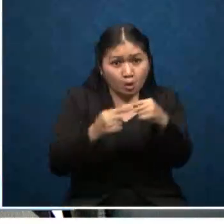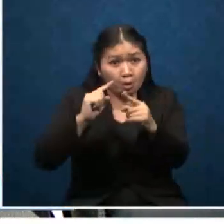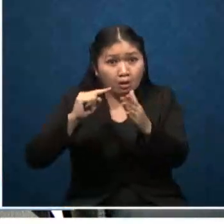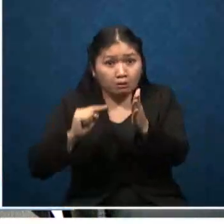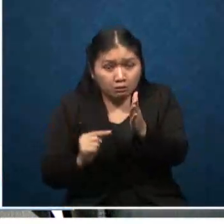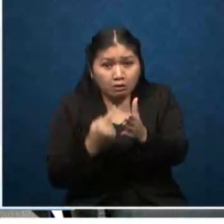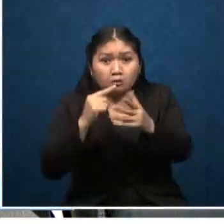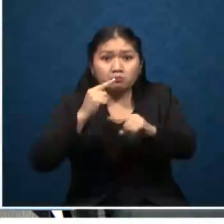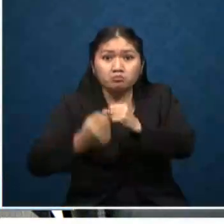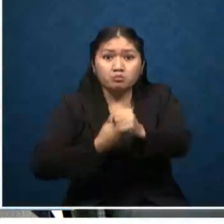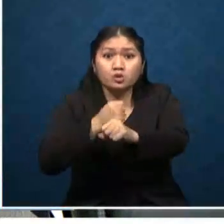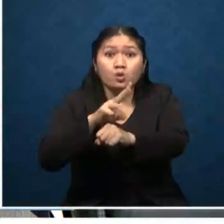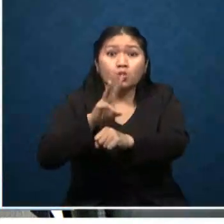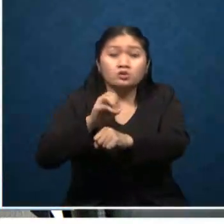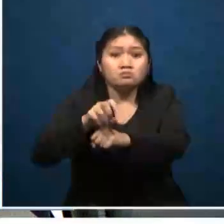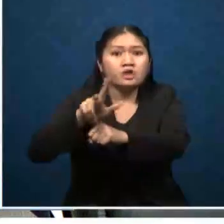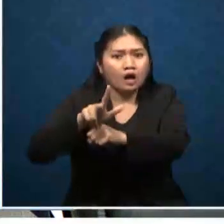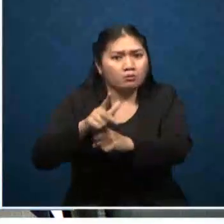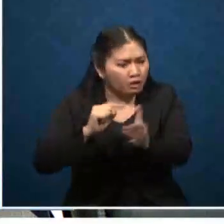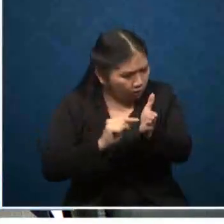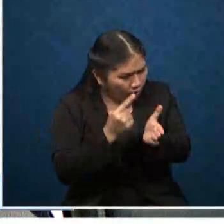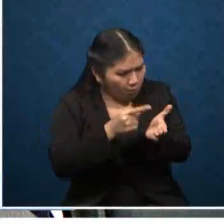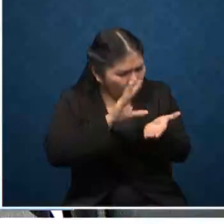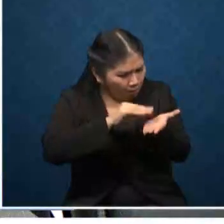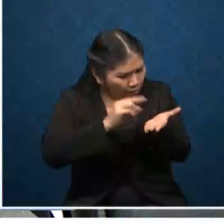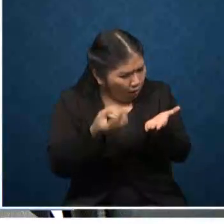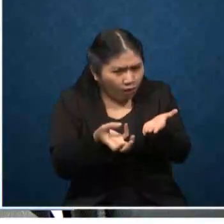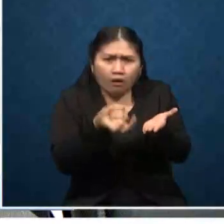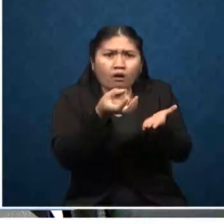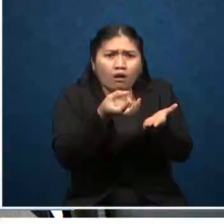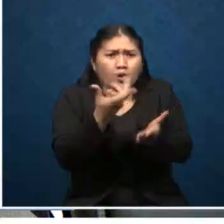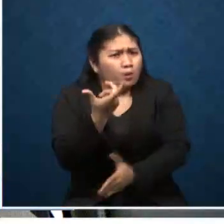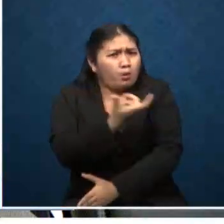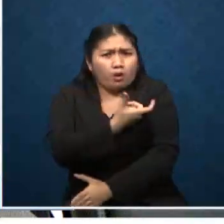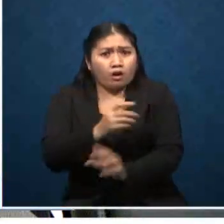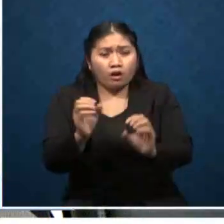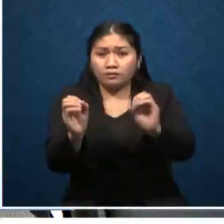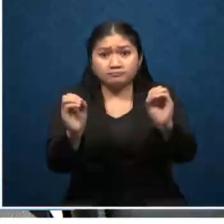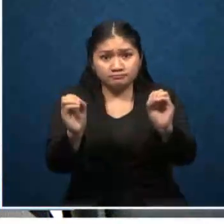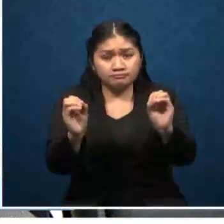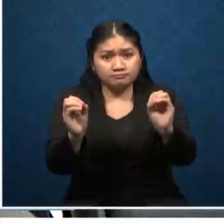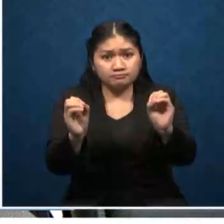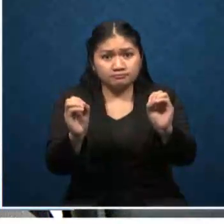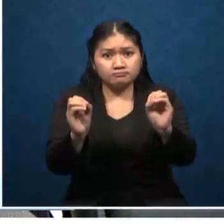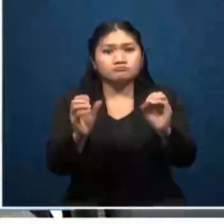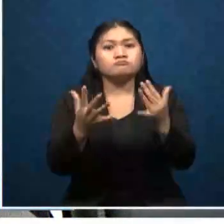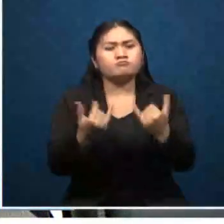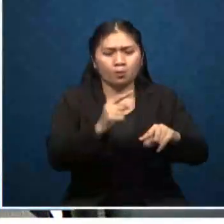ๆ นั้นเรารู้ข้มูลน้อยมาก วัคซีนยไม่มีเพราฉะนั้นสงต่างๆ เรานี้